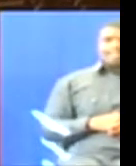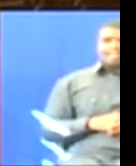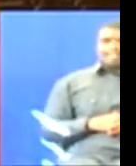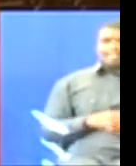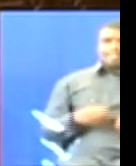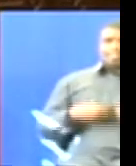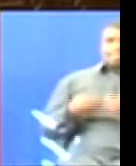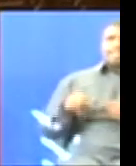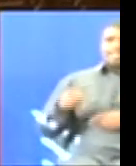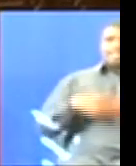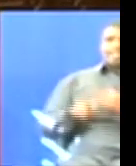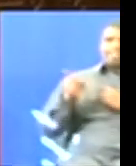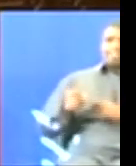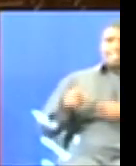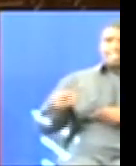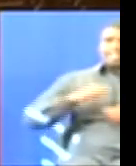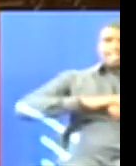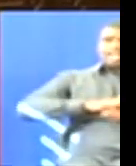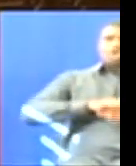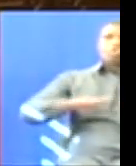vita hii ya corona.